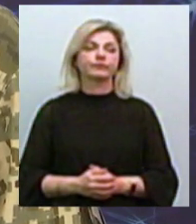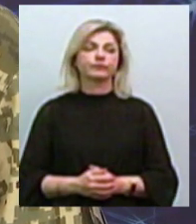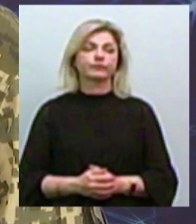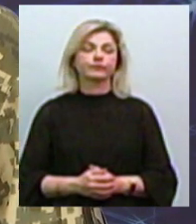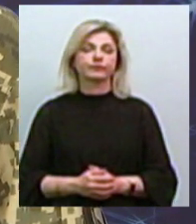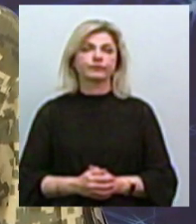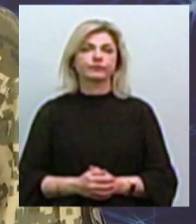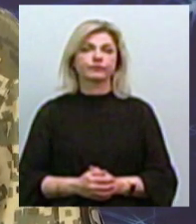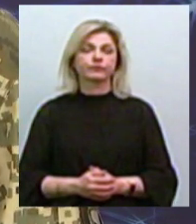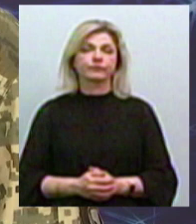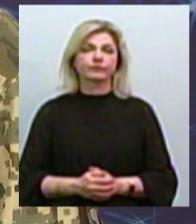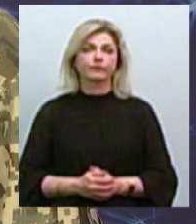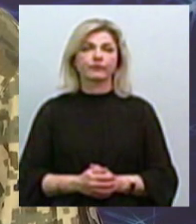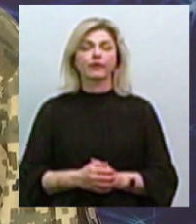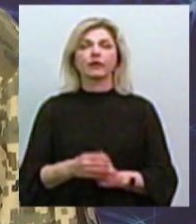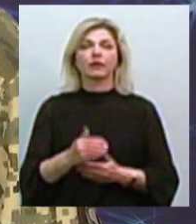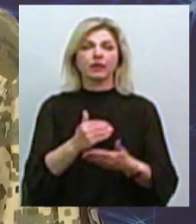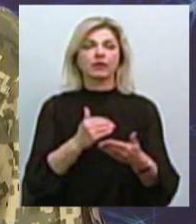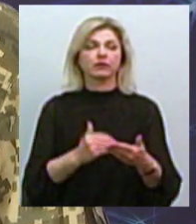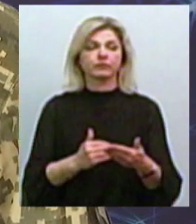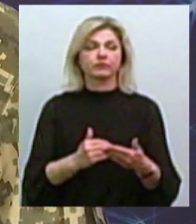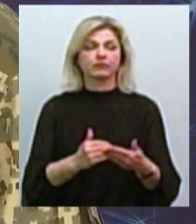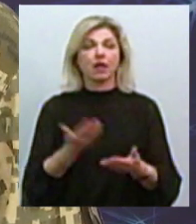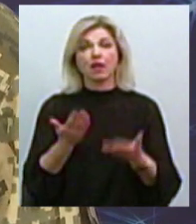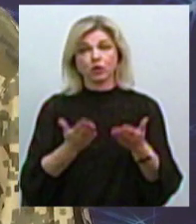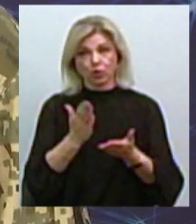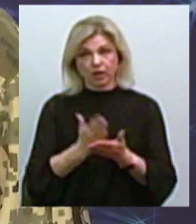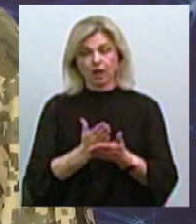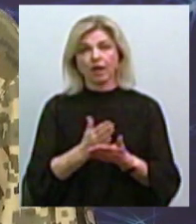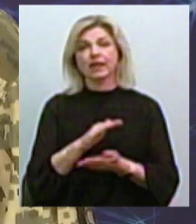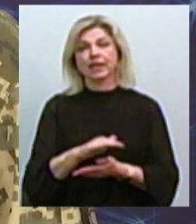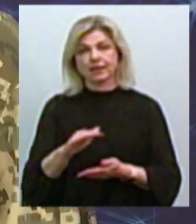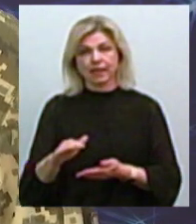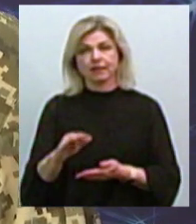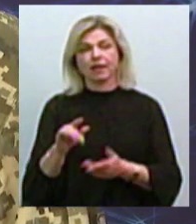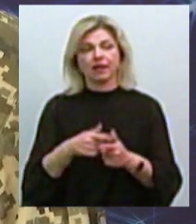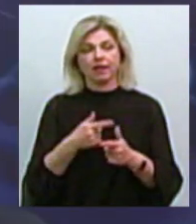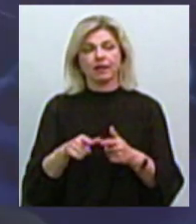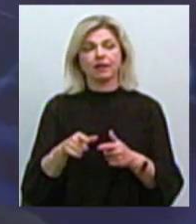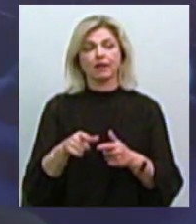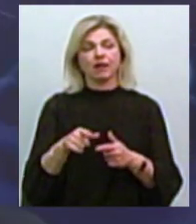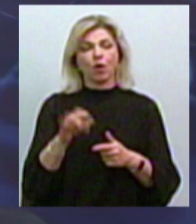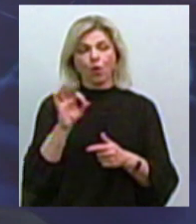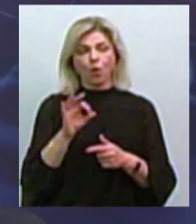далі. Наступне, якщо є дитина, якщо є дружина. Ну, так, це є одна із категорій відстрочок.